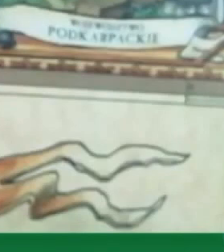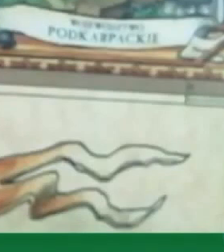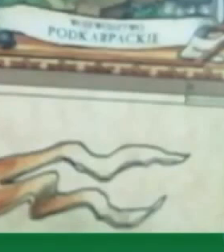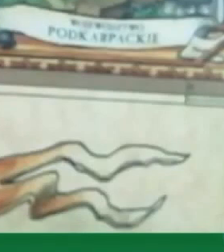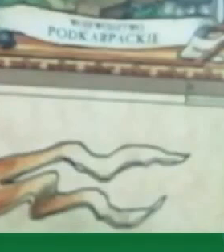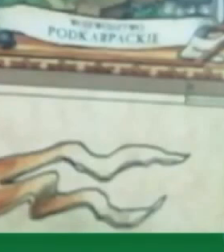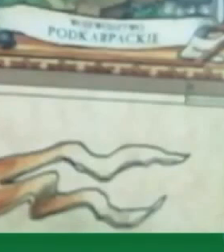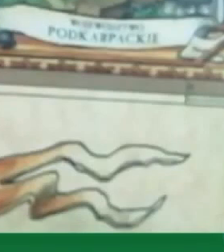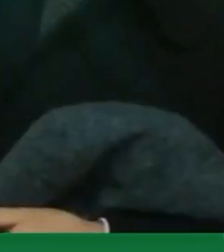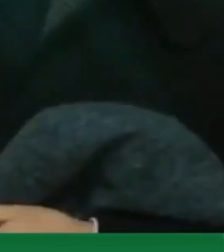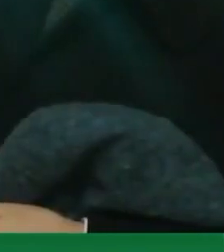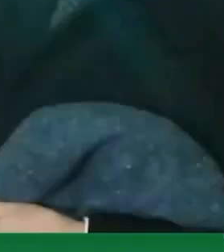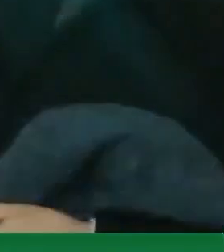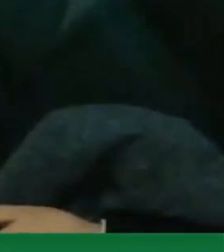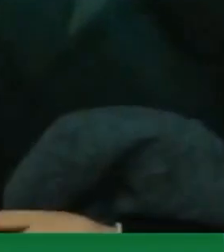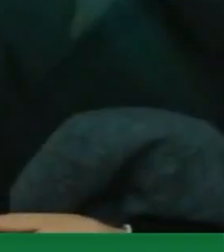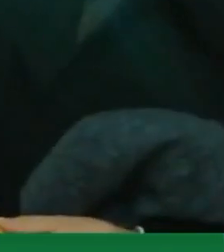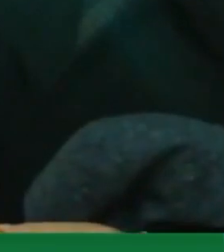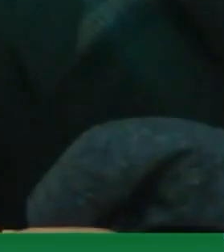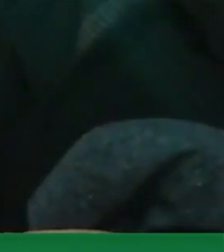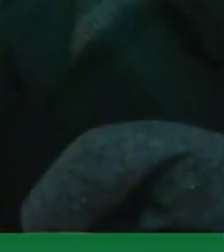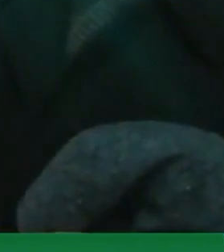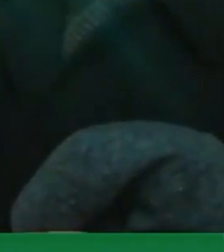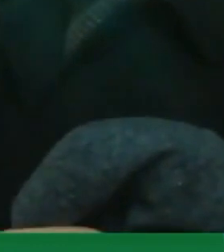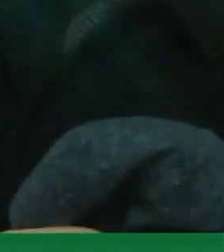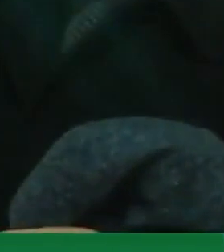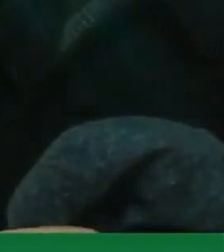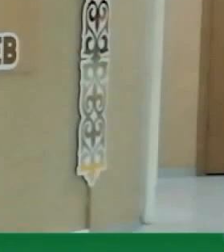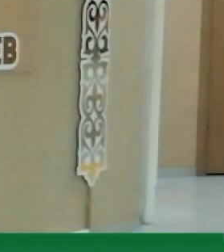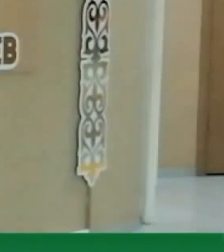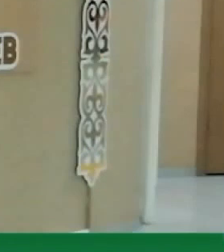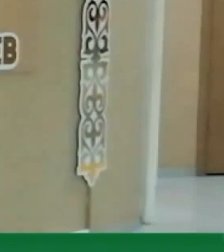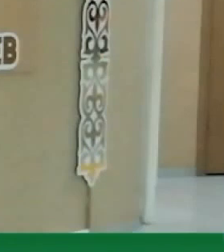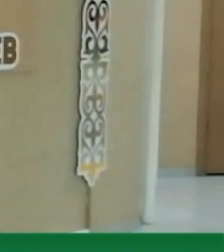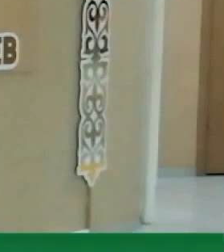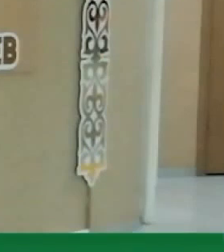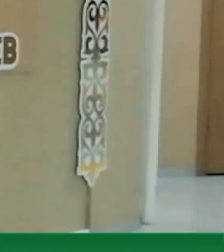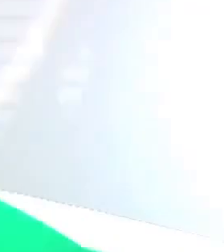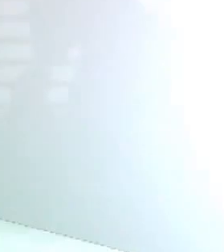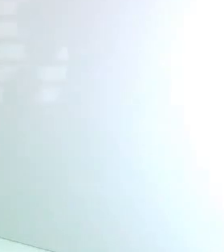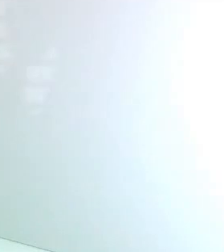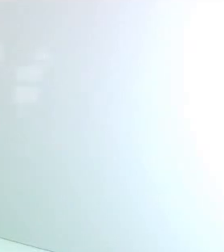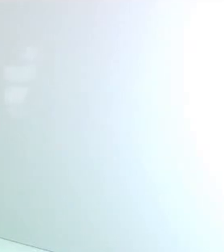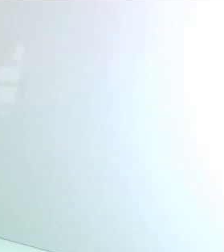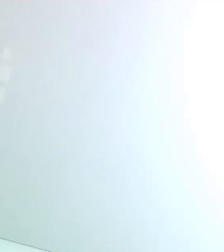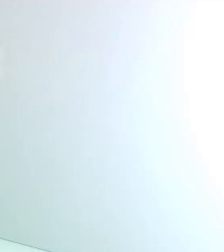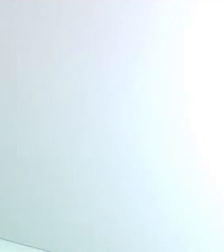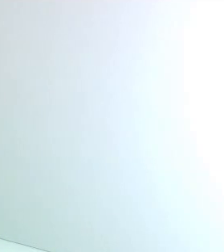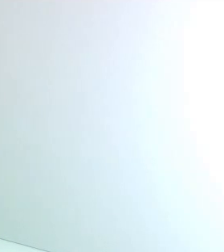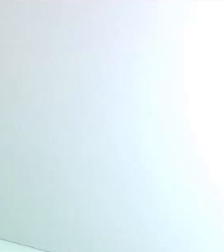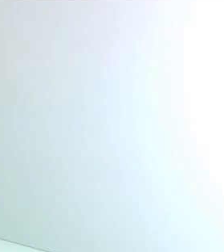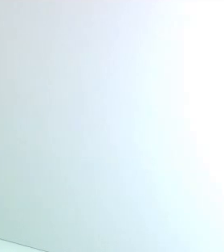Ширьязданов, Жахангир Мукамбетов, Жамбыл Балтаев, Алмаз Адвокасов. Специально для Ахмола Апта.